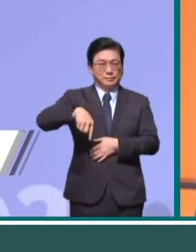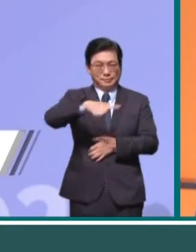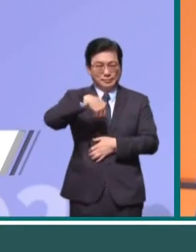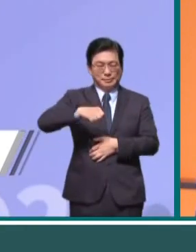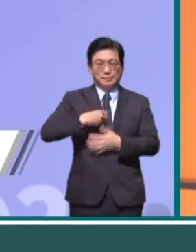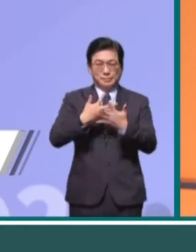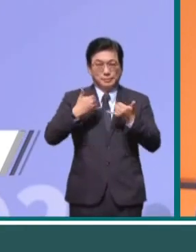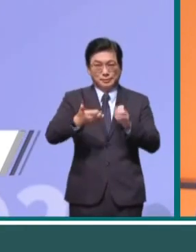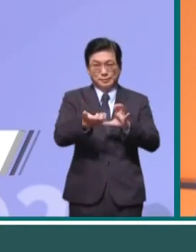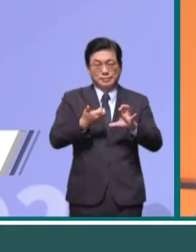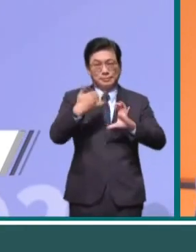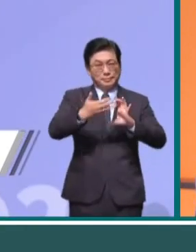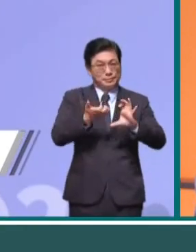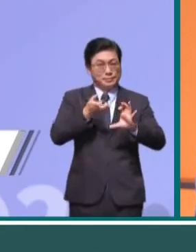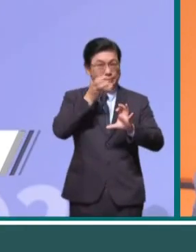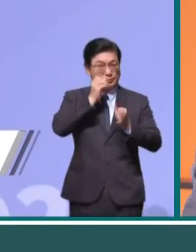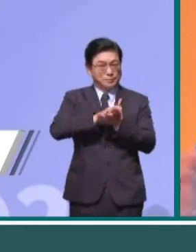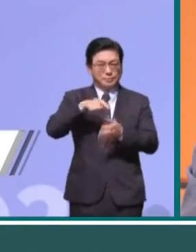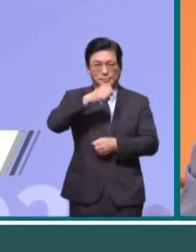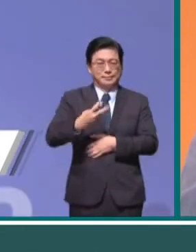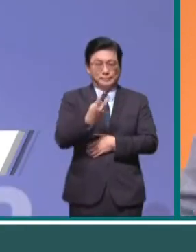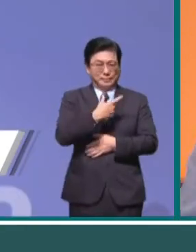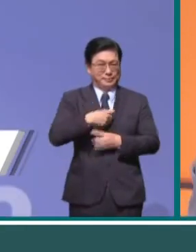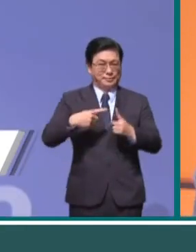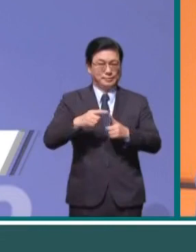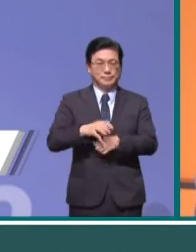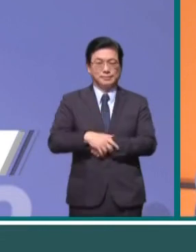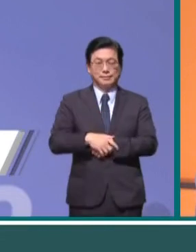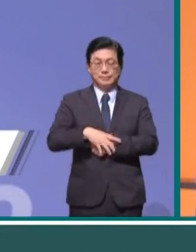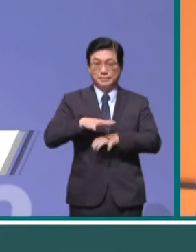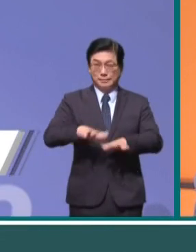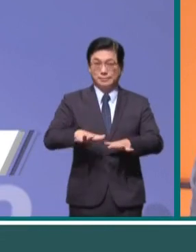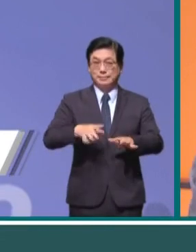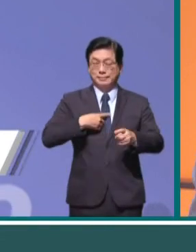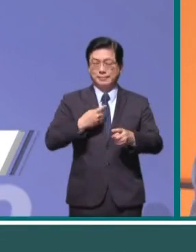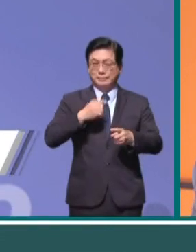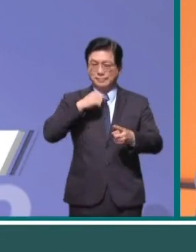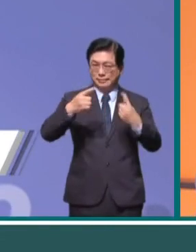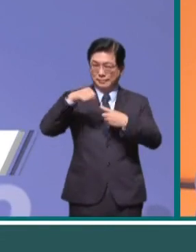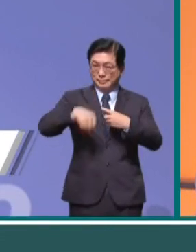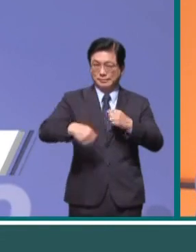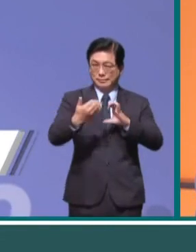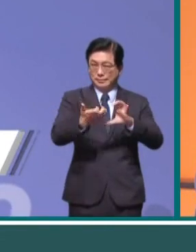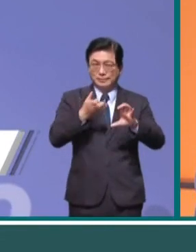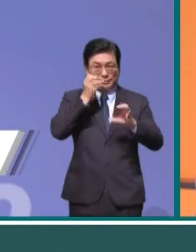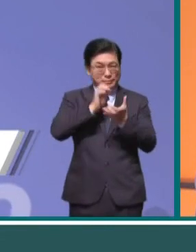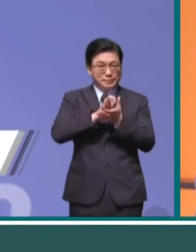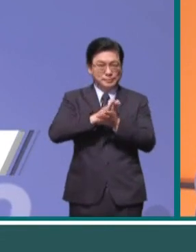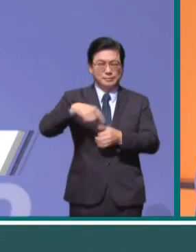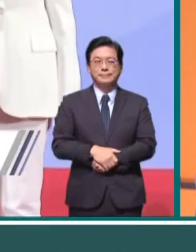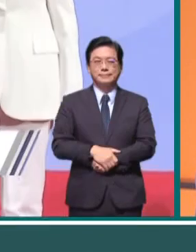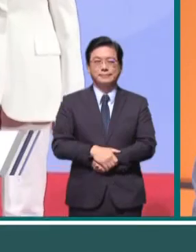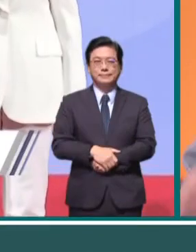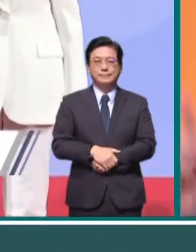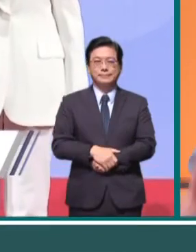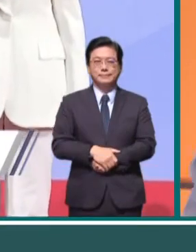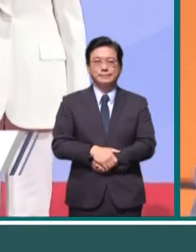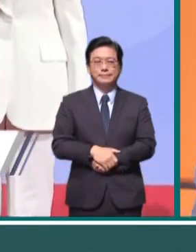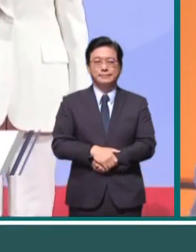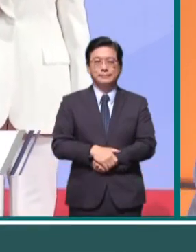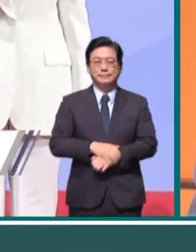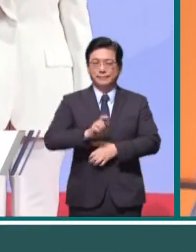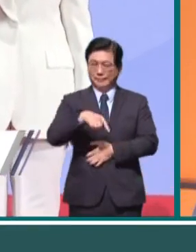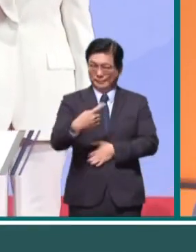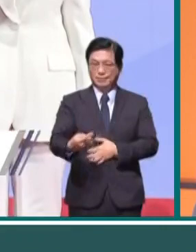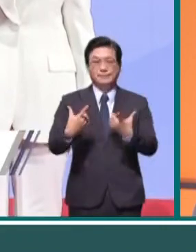程当中到底做了哪一些关键的一些辅佐新创的事情啊，帮忙打了哪些官司啊，所以我觉得蒋万安的空